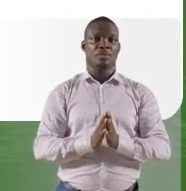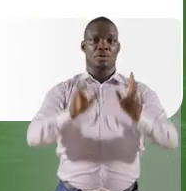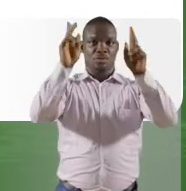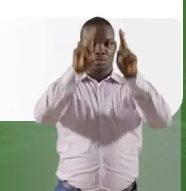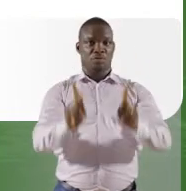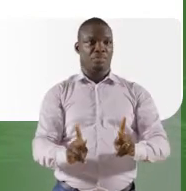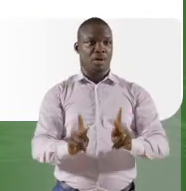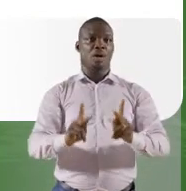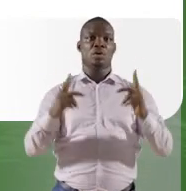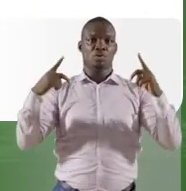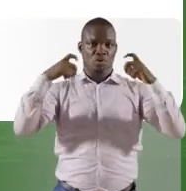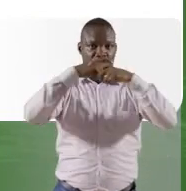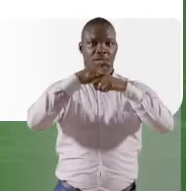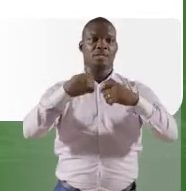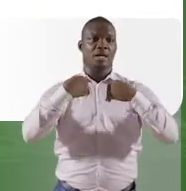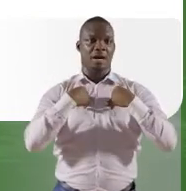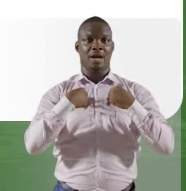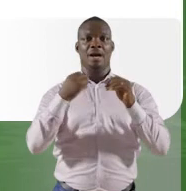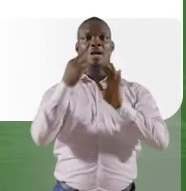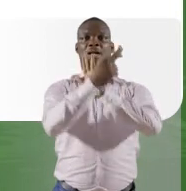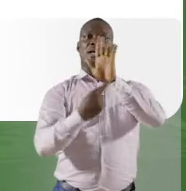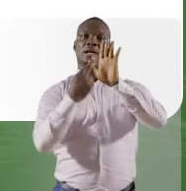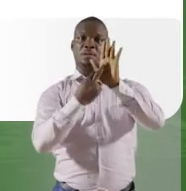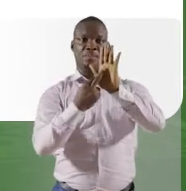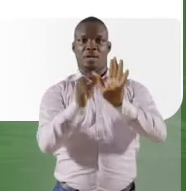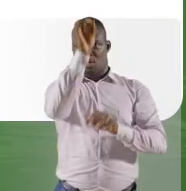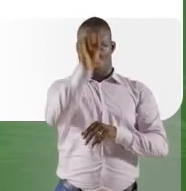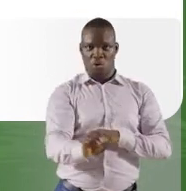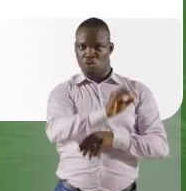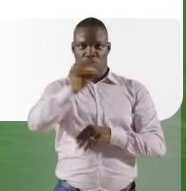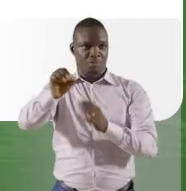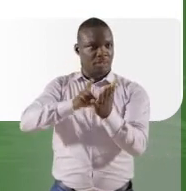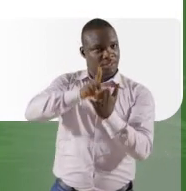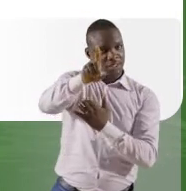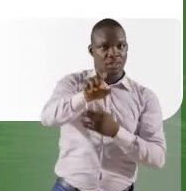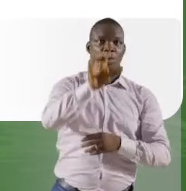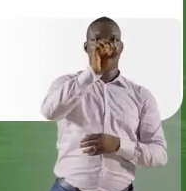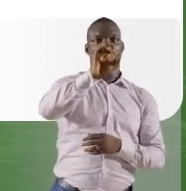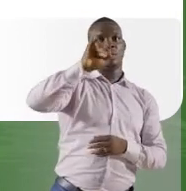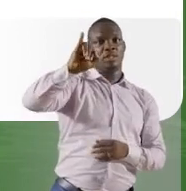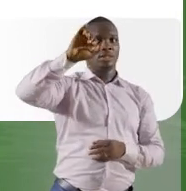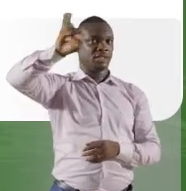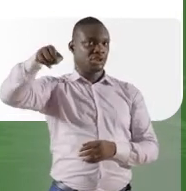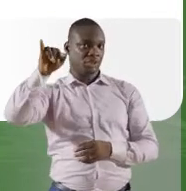Le plan complexe est muni d'un repère orthonormé direct OIJ.